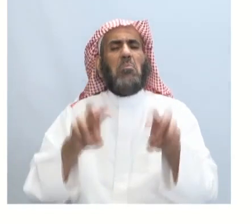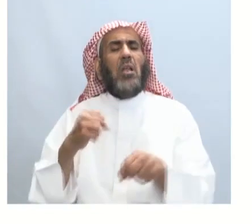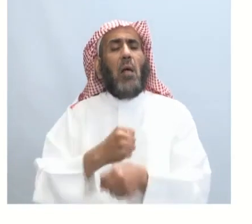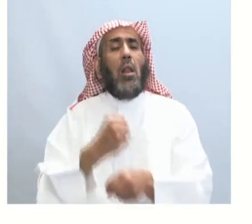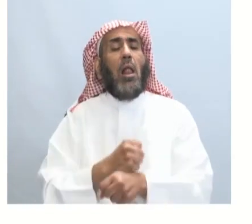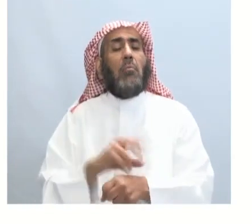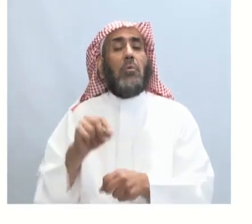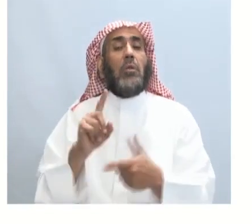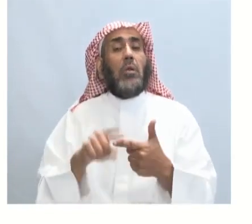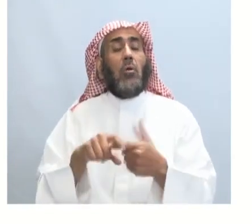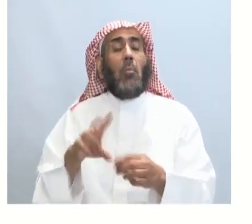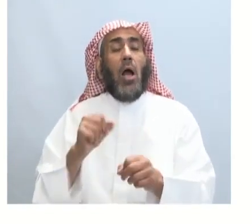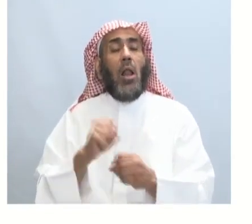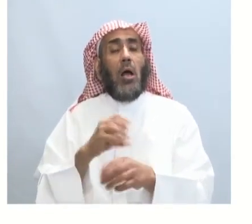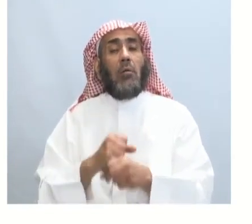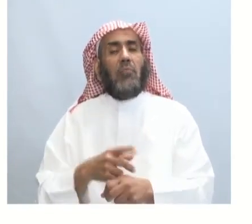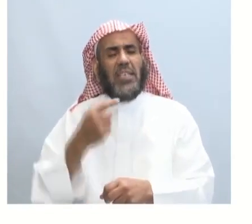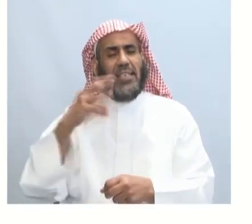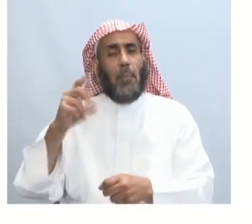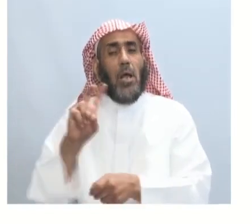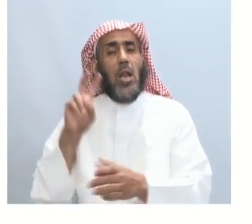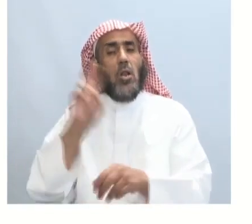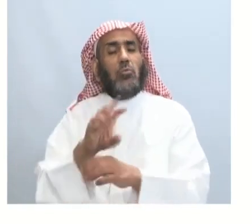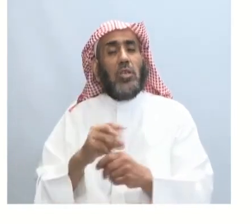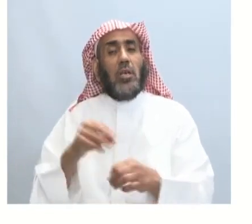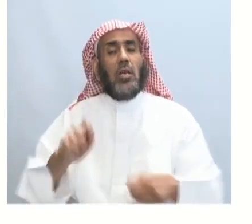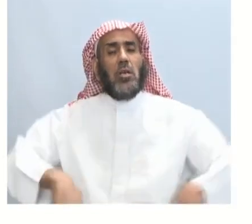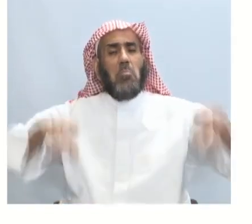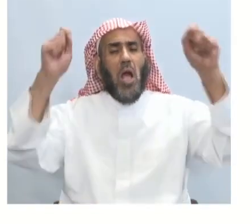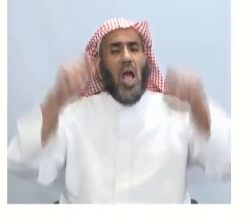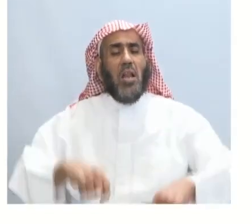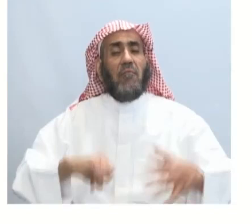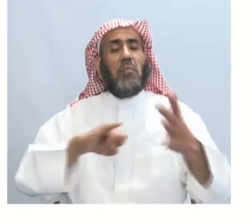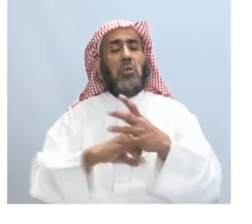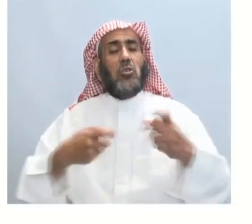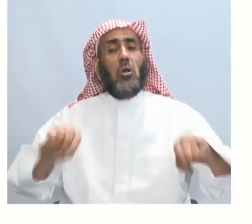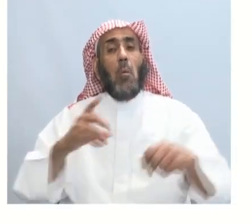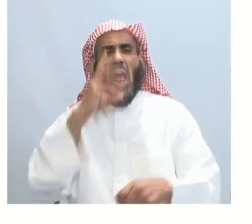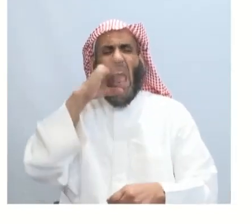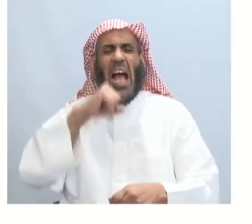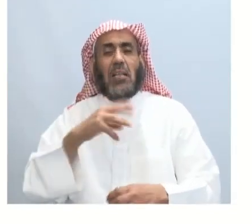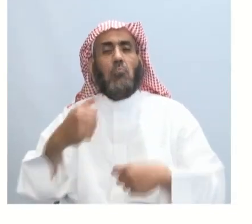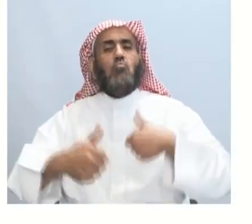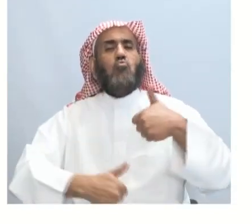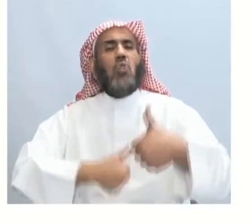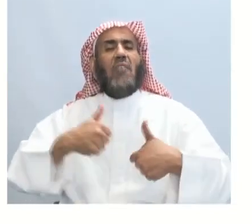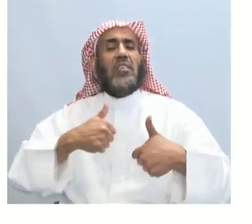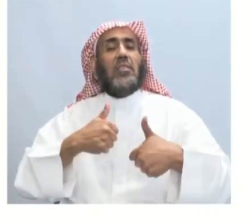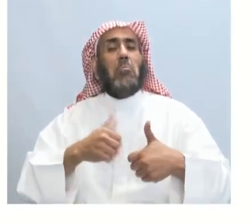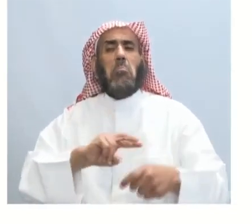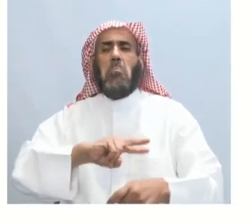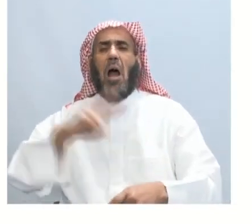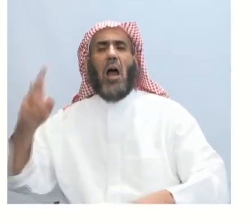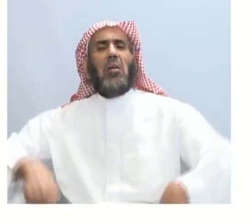هذا المثال وهو محل الحق في التزام المستاجر لمحل في مركز تجاري بعدم منافسه باقي